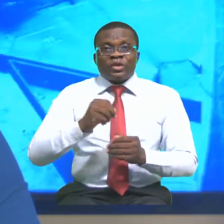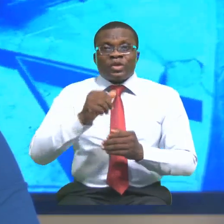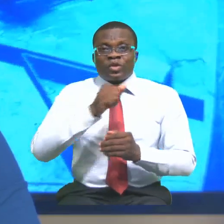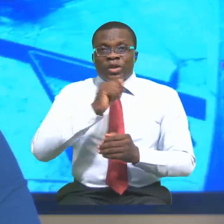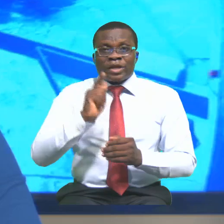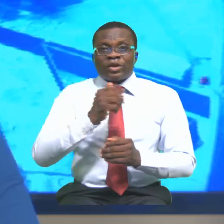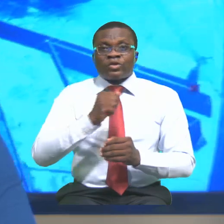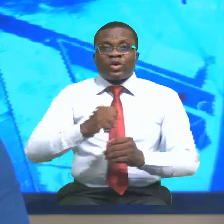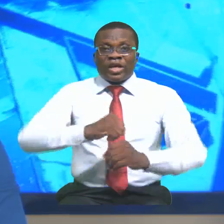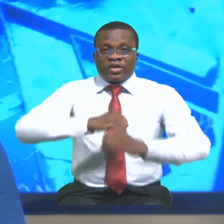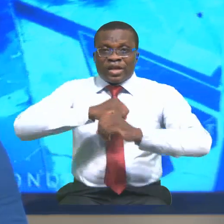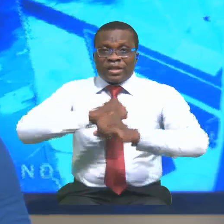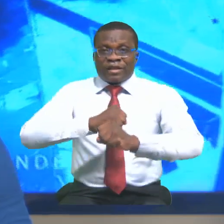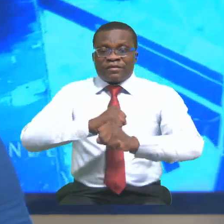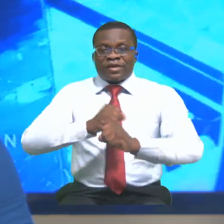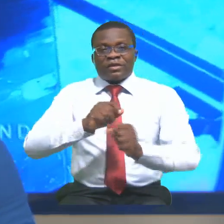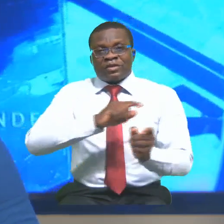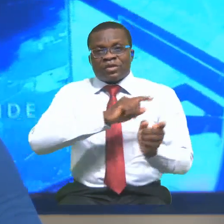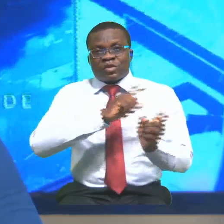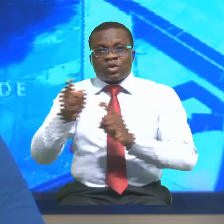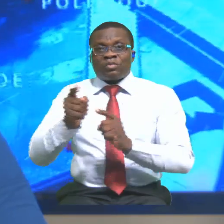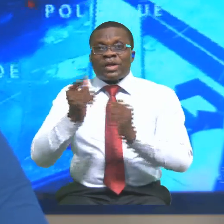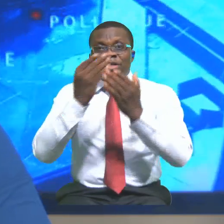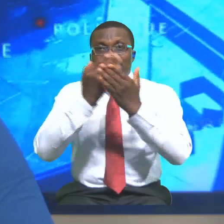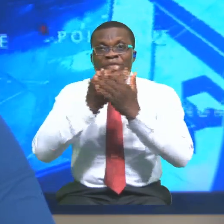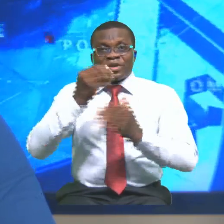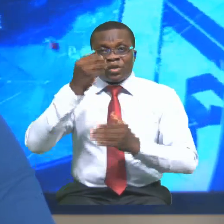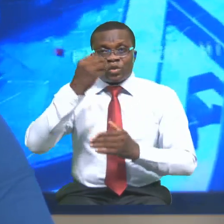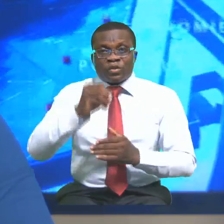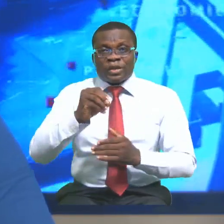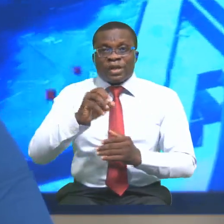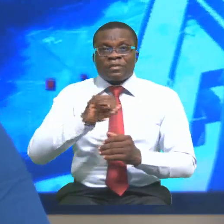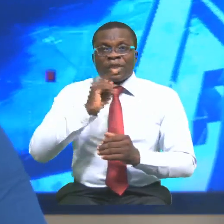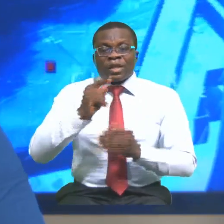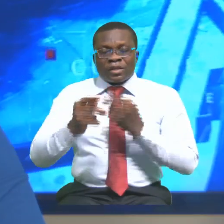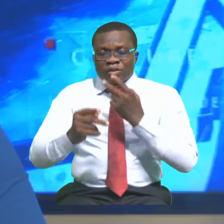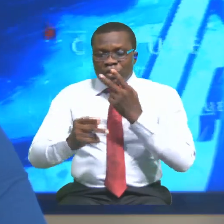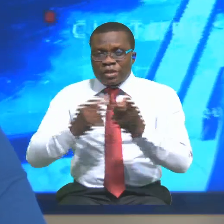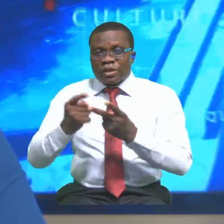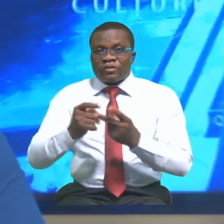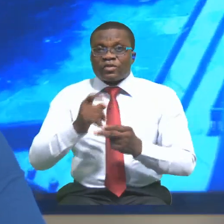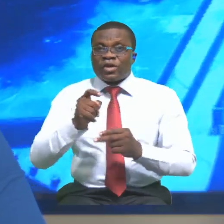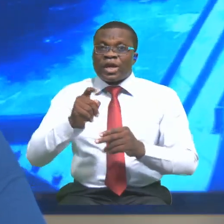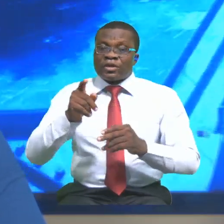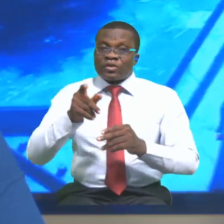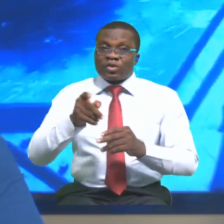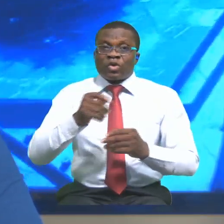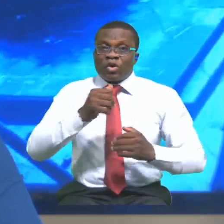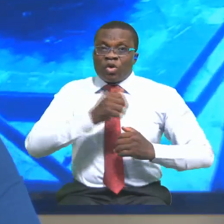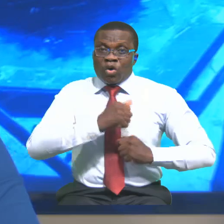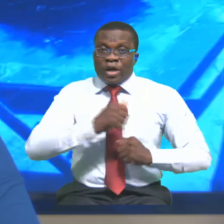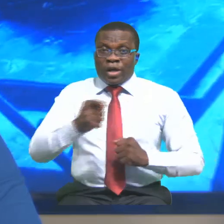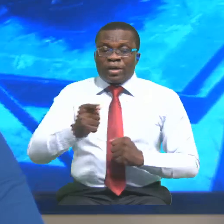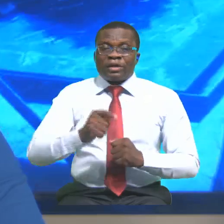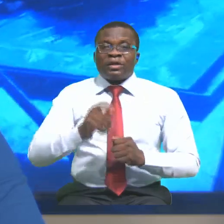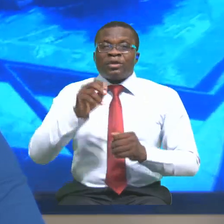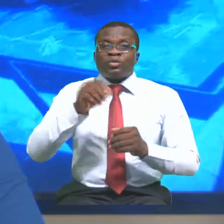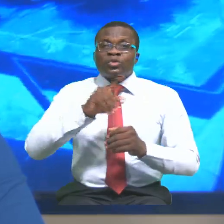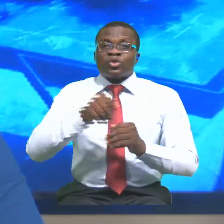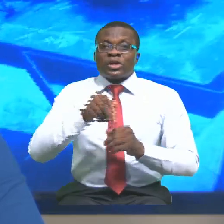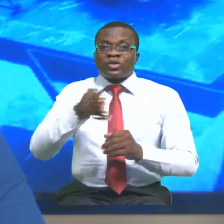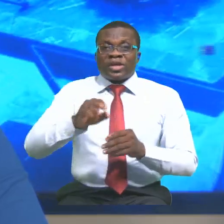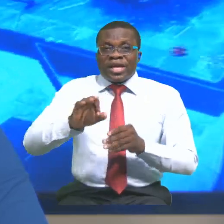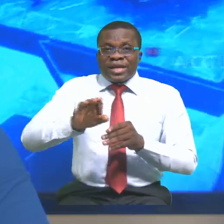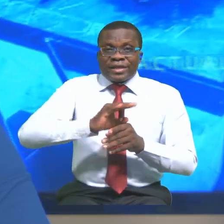de la Défense étaient à la garnison de Ouidah. Ils ont rendu visite aux recrues de la classe 2019 de l'armée en